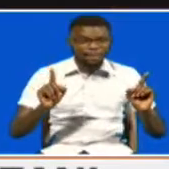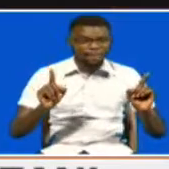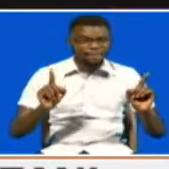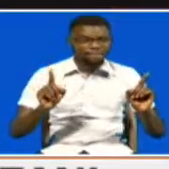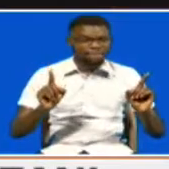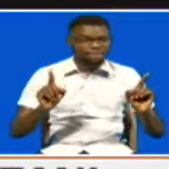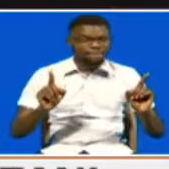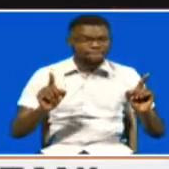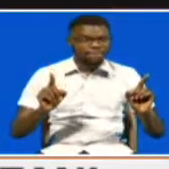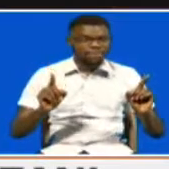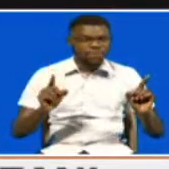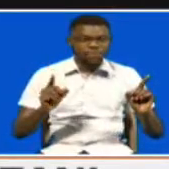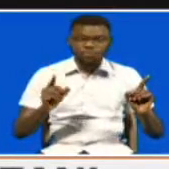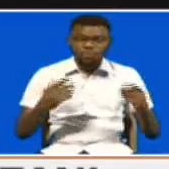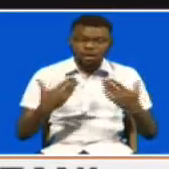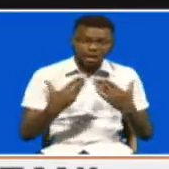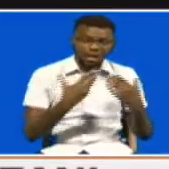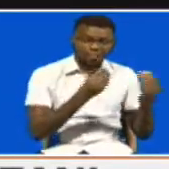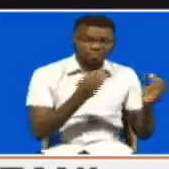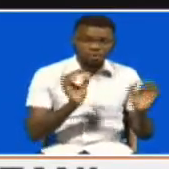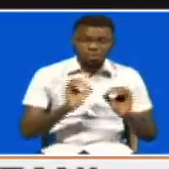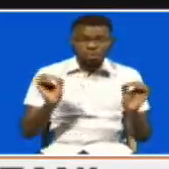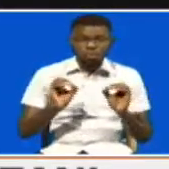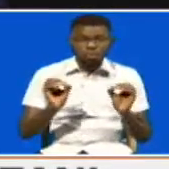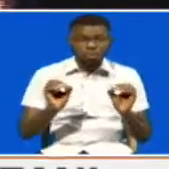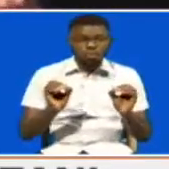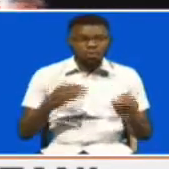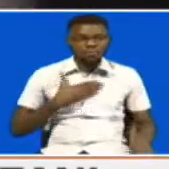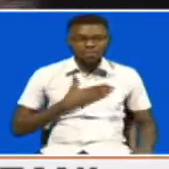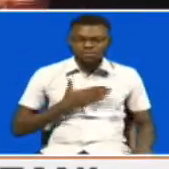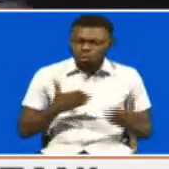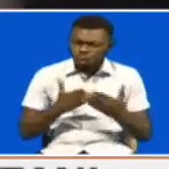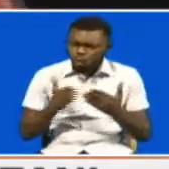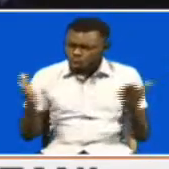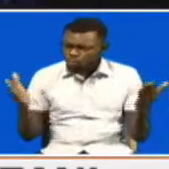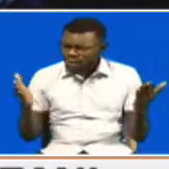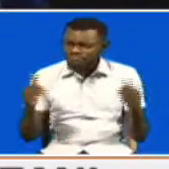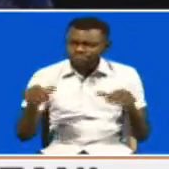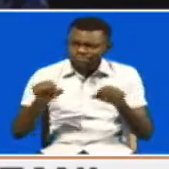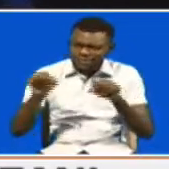Kama hutaki kuondoka, basi